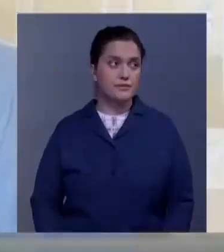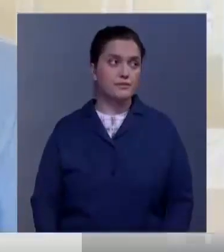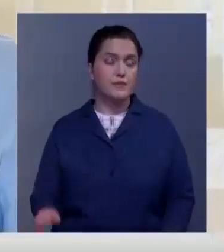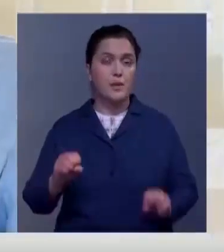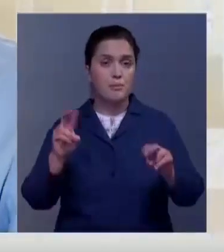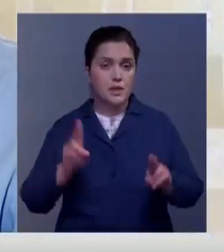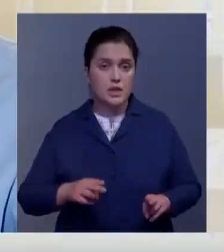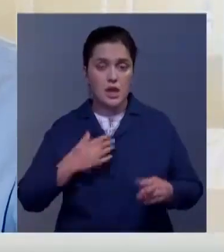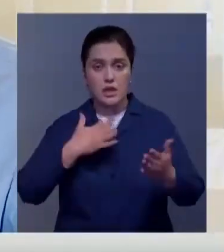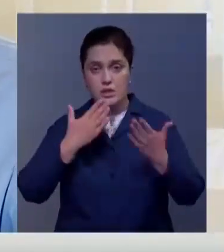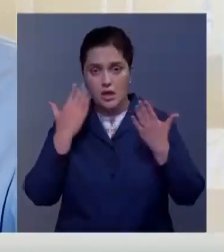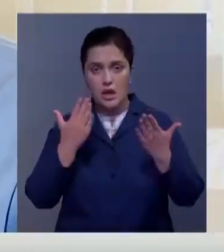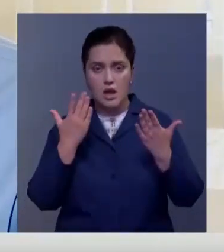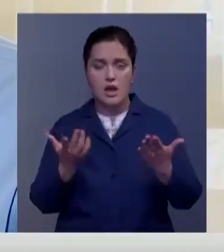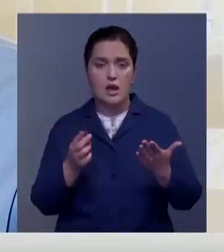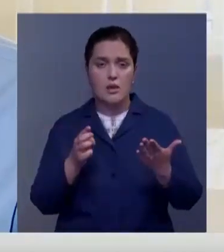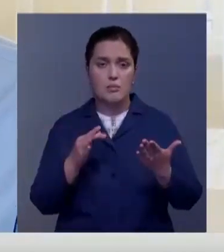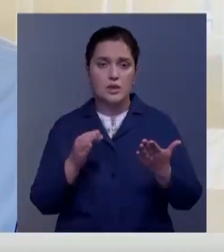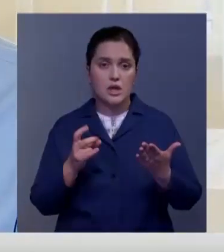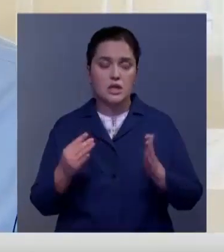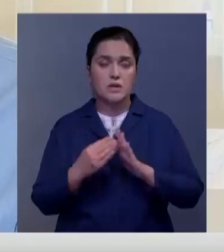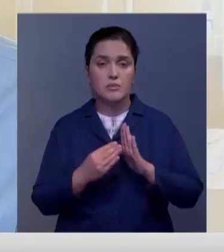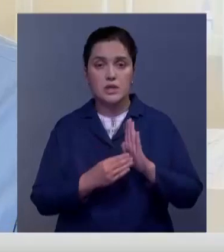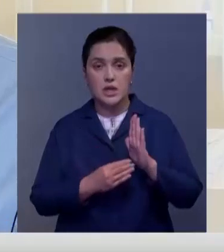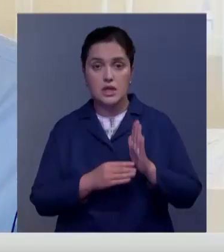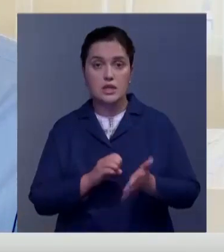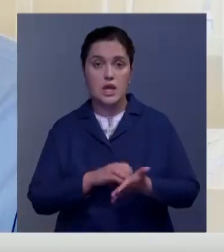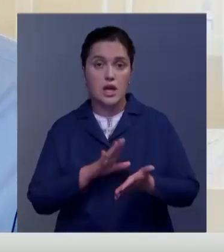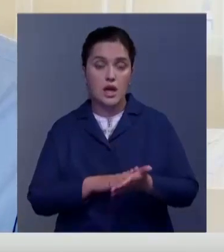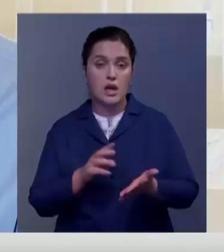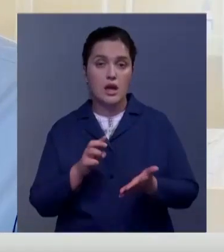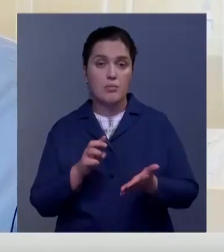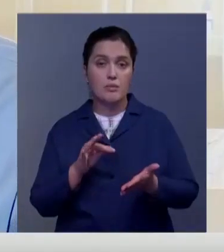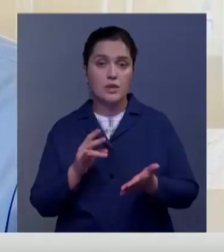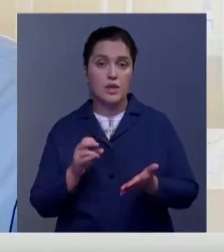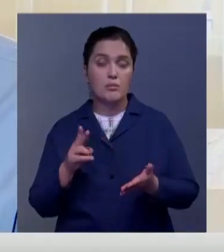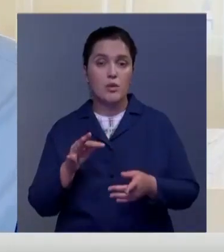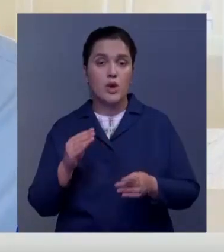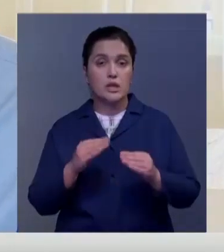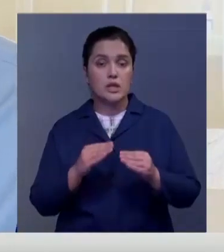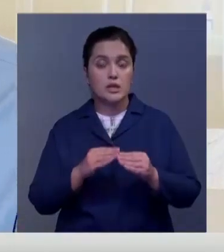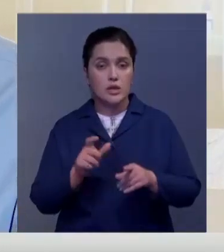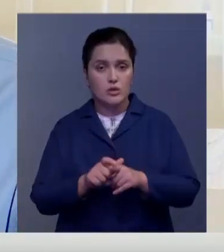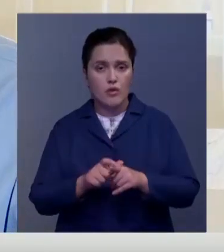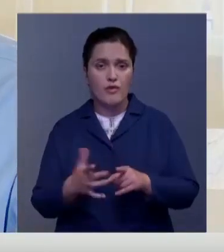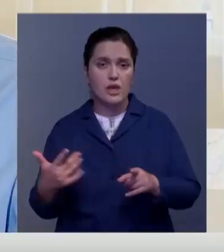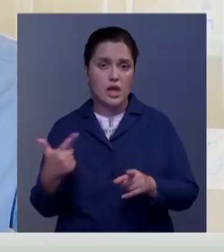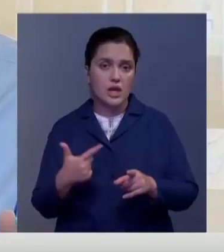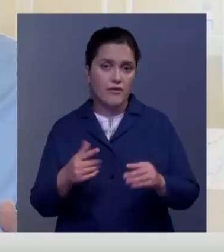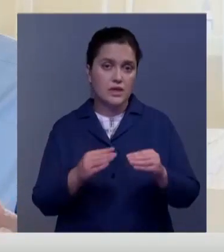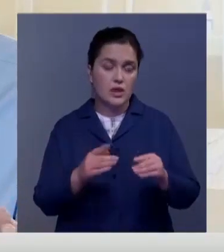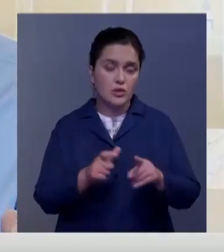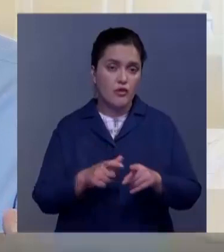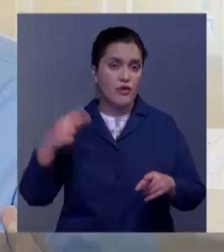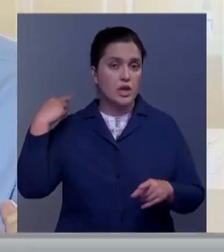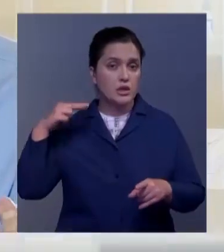читал ботаника, список составил. По ботанике 10 слов, по географии там 20 слов, по